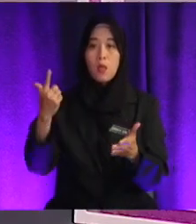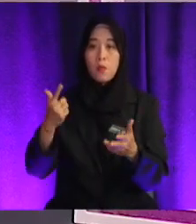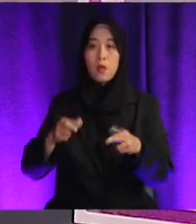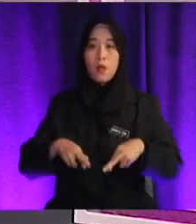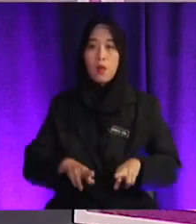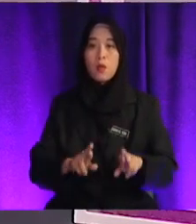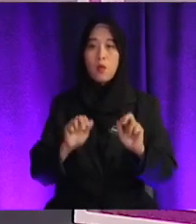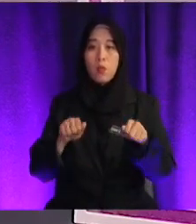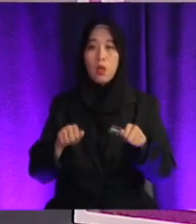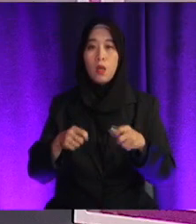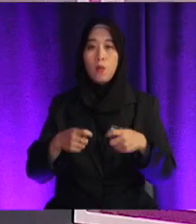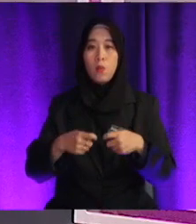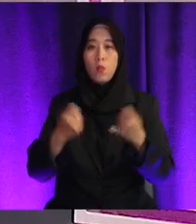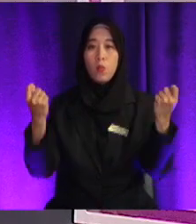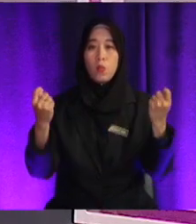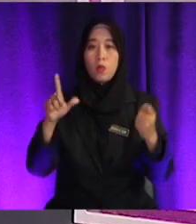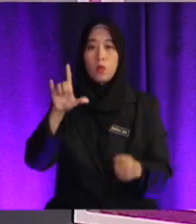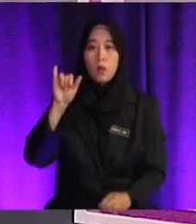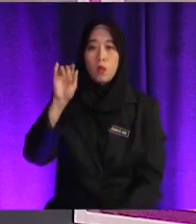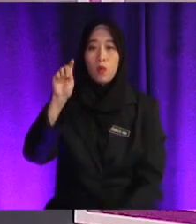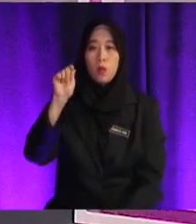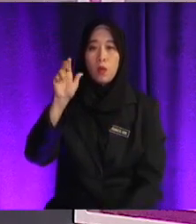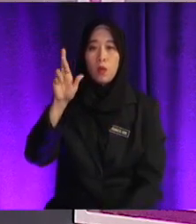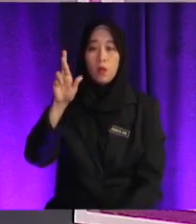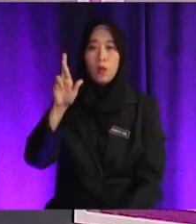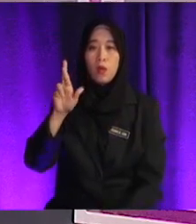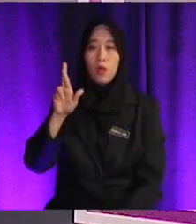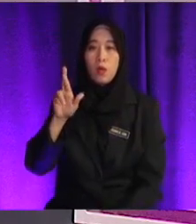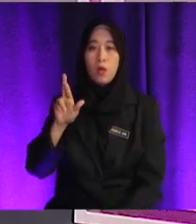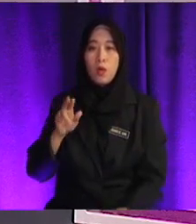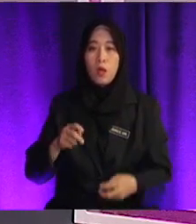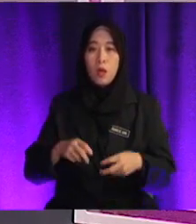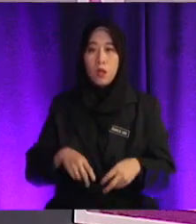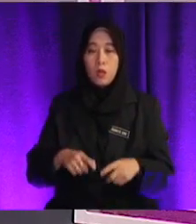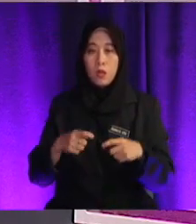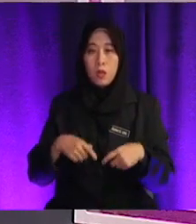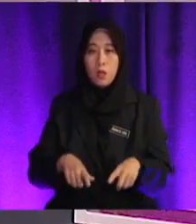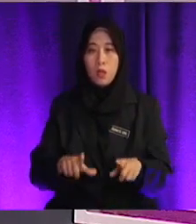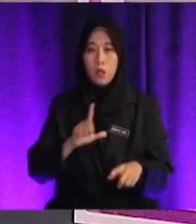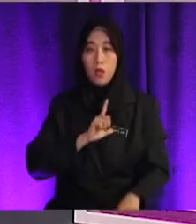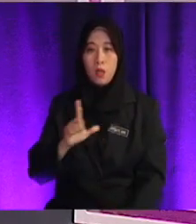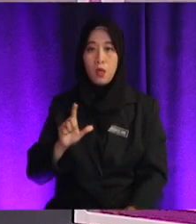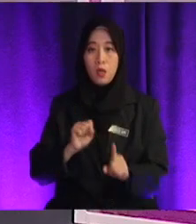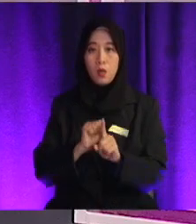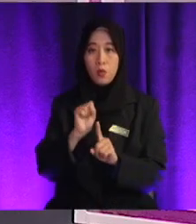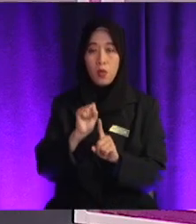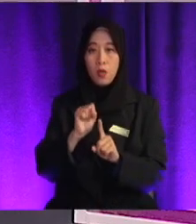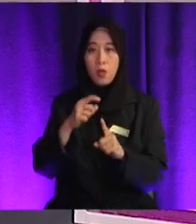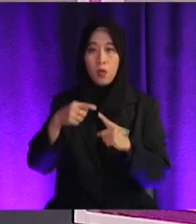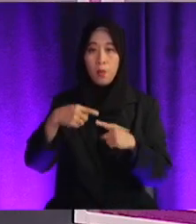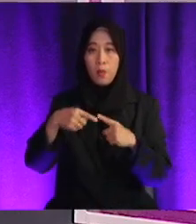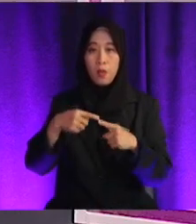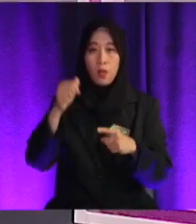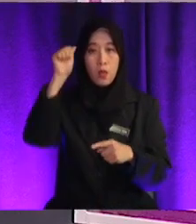litar. Okey, manakala laras suhu ni, okey, Akmal, kalau Akmal buka, contohlah kan, Akmal pasang penyaman